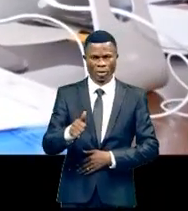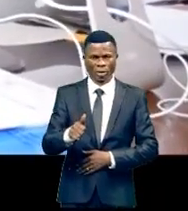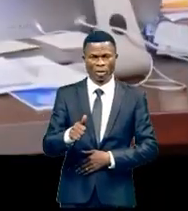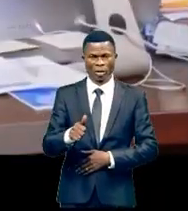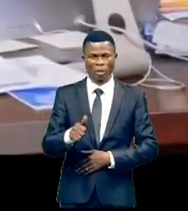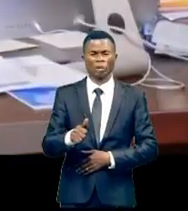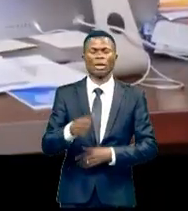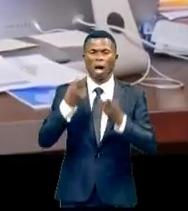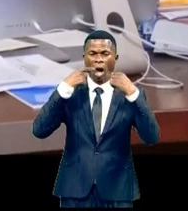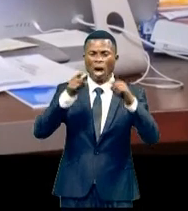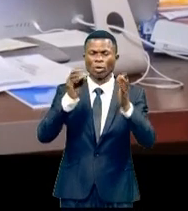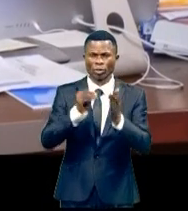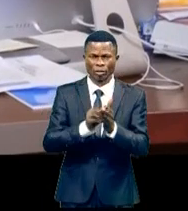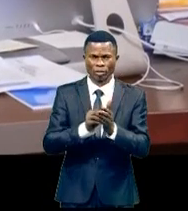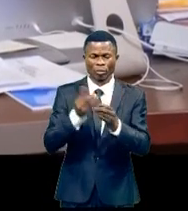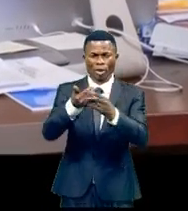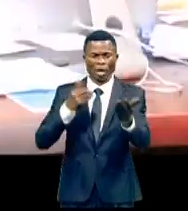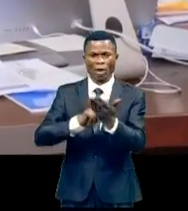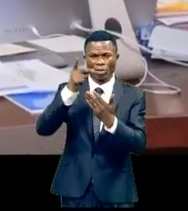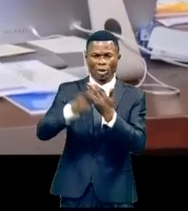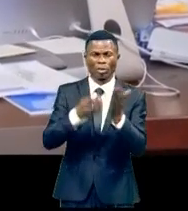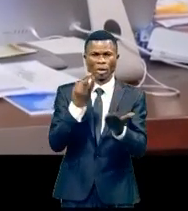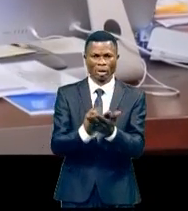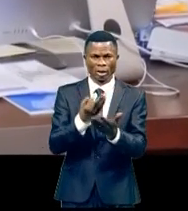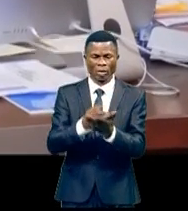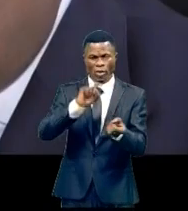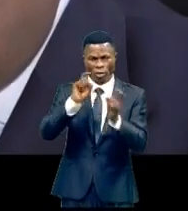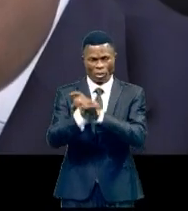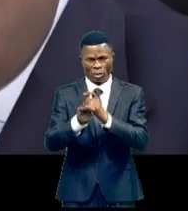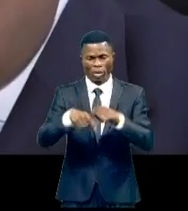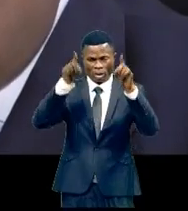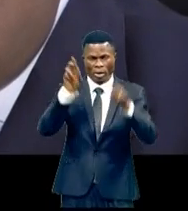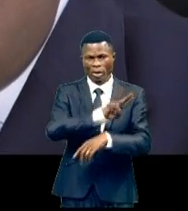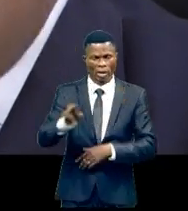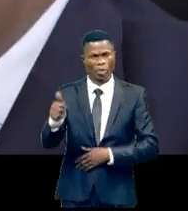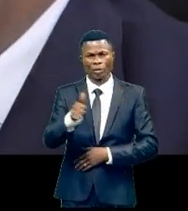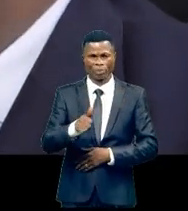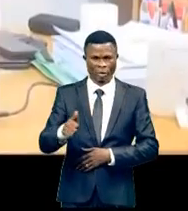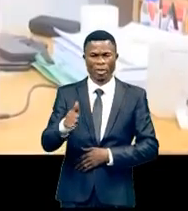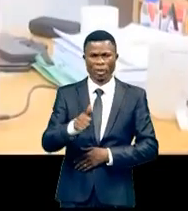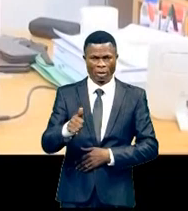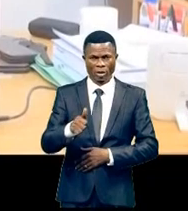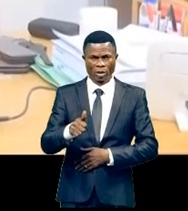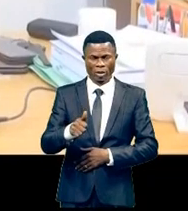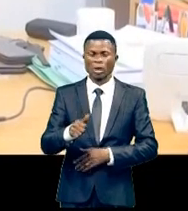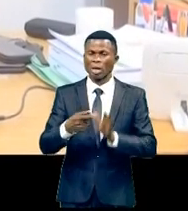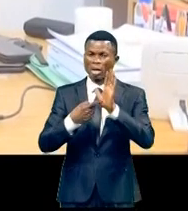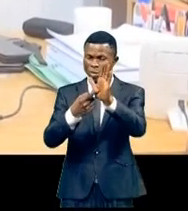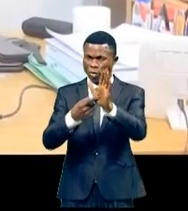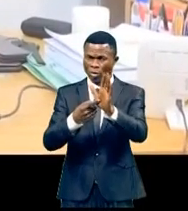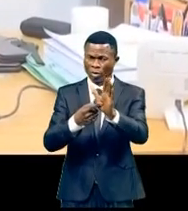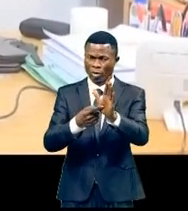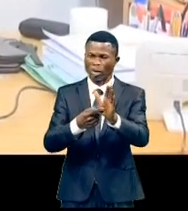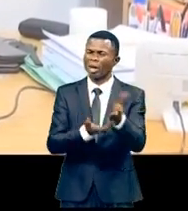est de rappeler que l'avant-projet de loi des finances rectificatives de l'exercice 2021 est justifié par